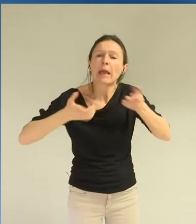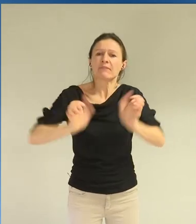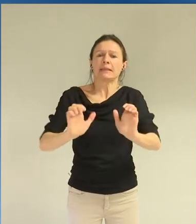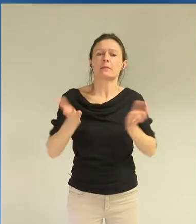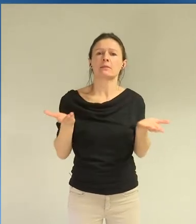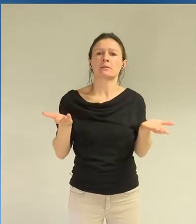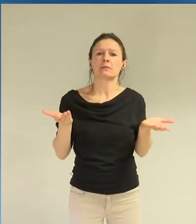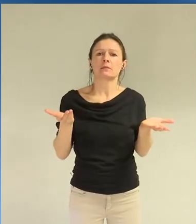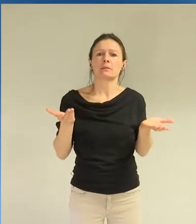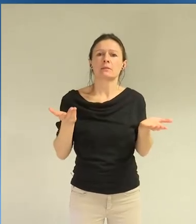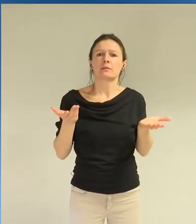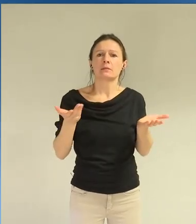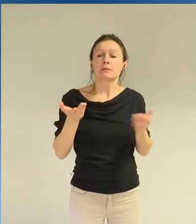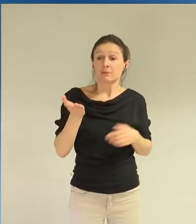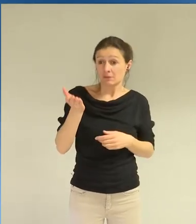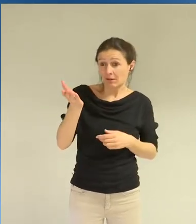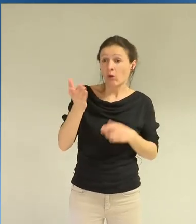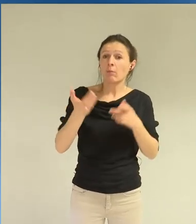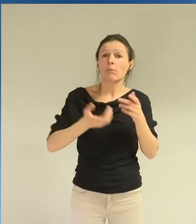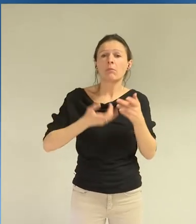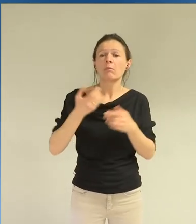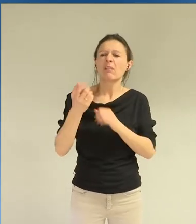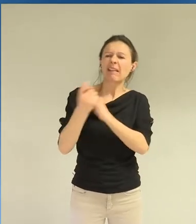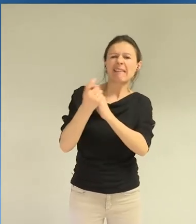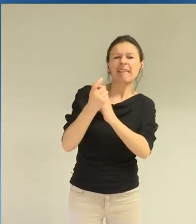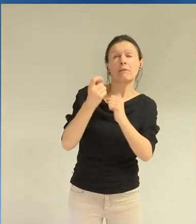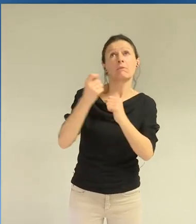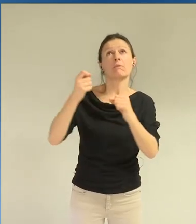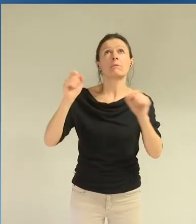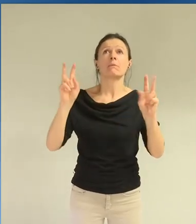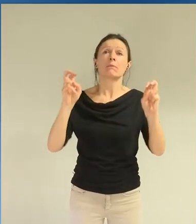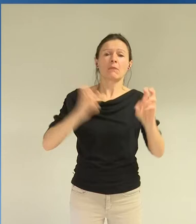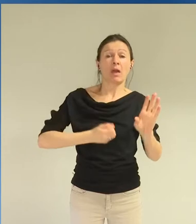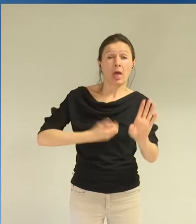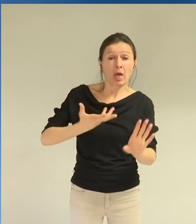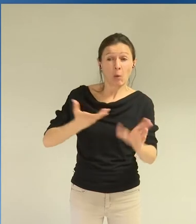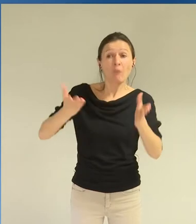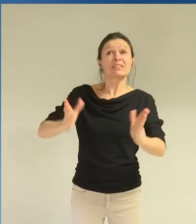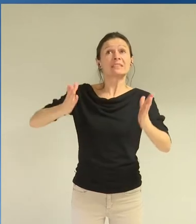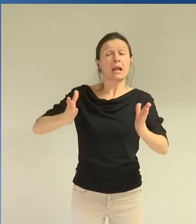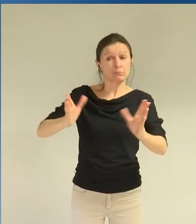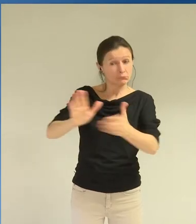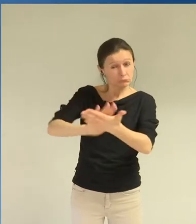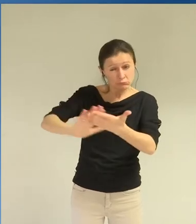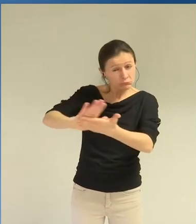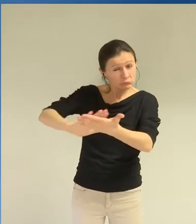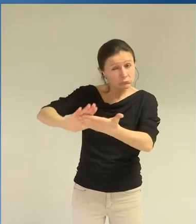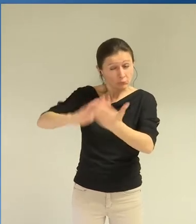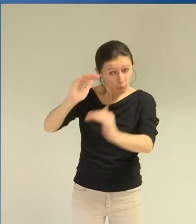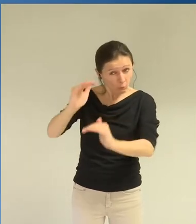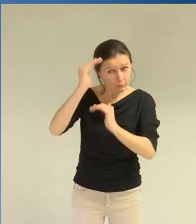dans celle de l'art banny et comptait sur moi madame pour continuer à protéger toutes les expressions tous les imaginaires